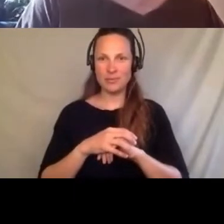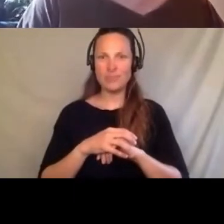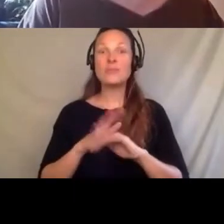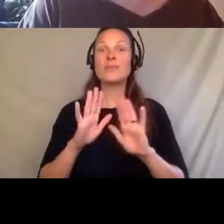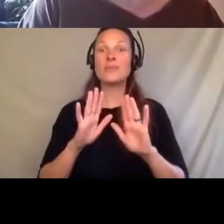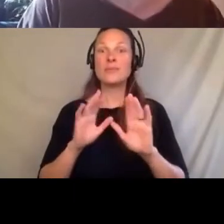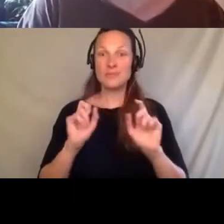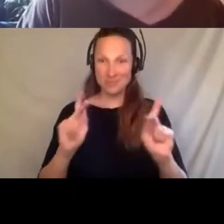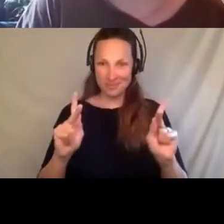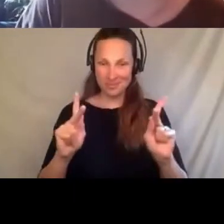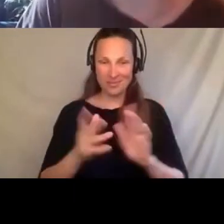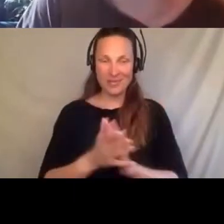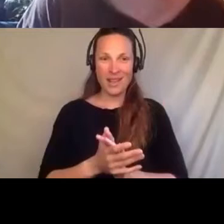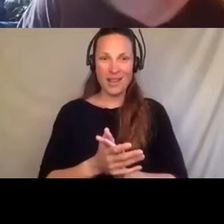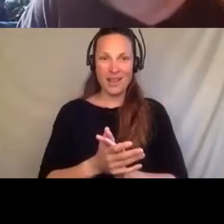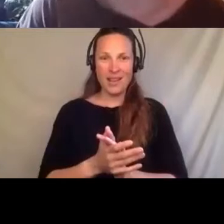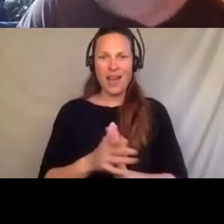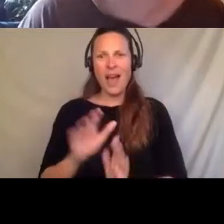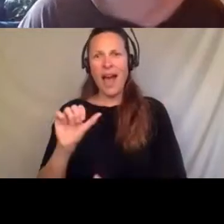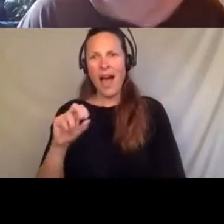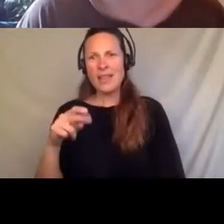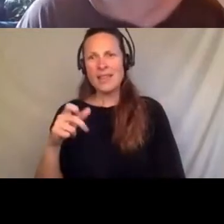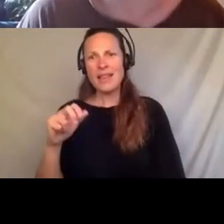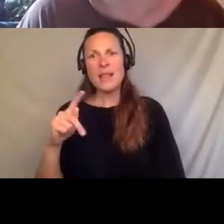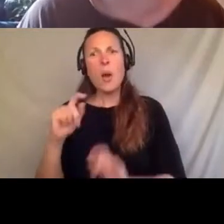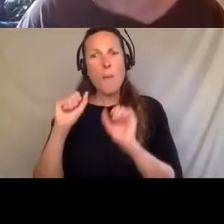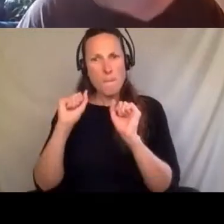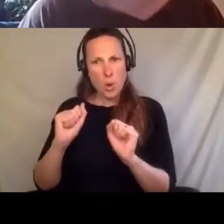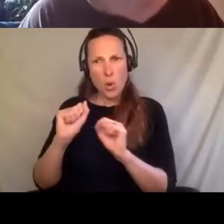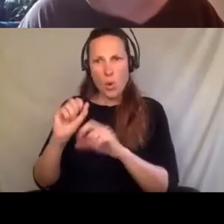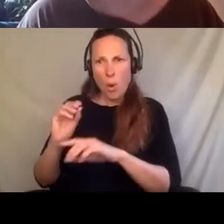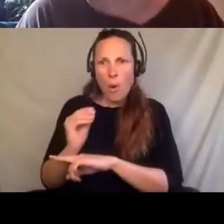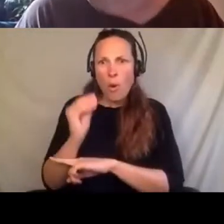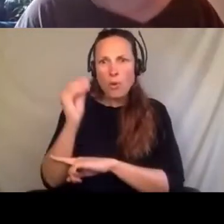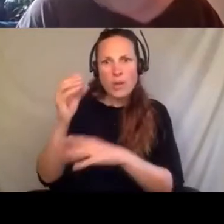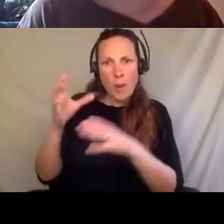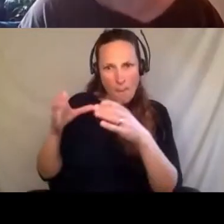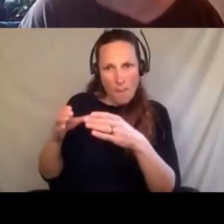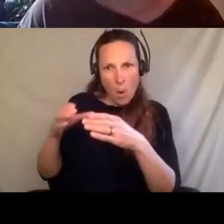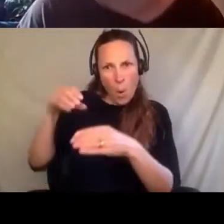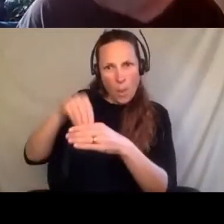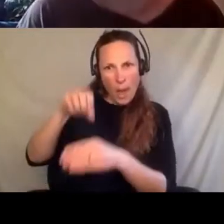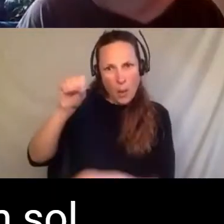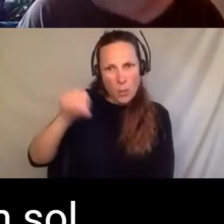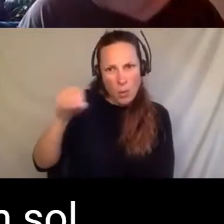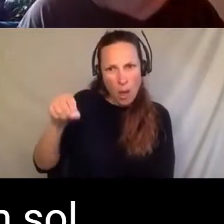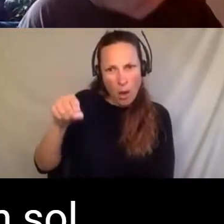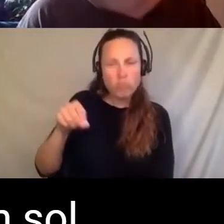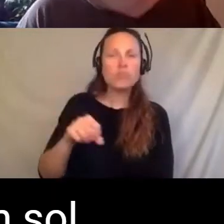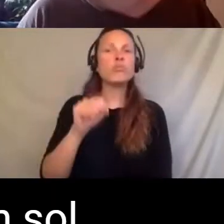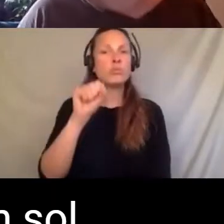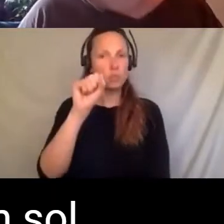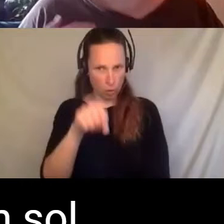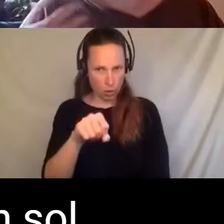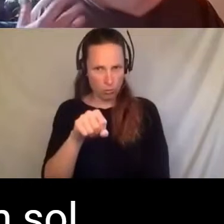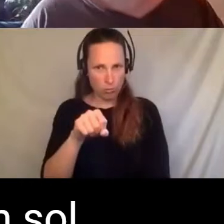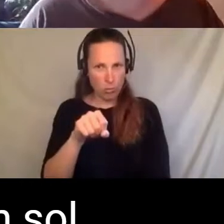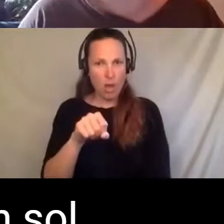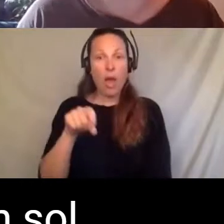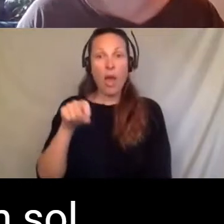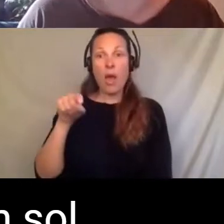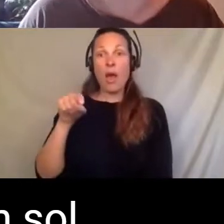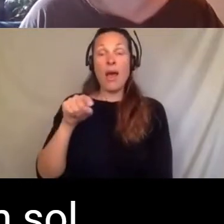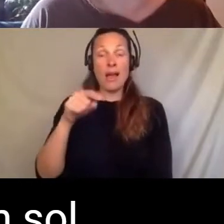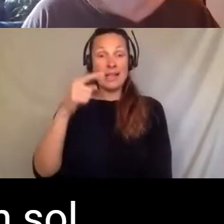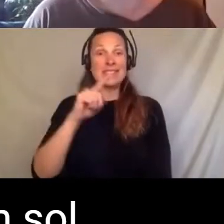Alors, maintenant, est-ce que l'aneth, on peut faire ça en pot? Oui, ça se fait. C'est sûr qu'elle va réussir mieux